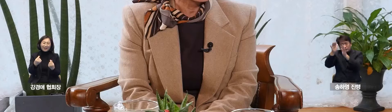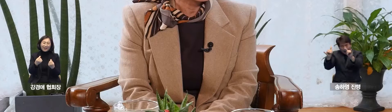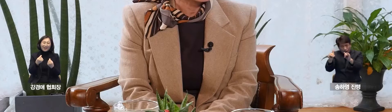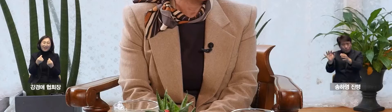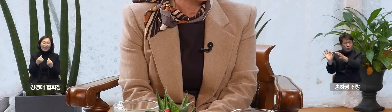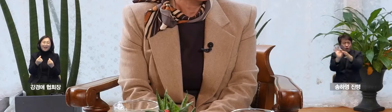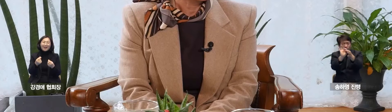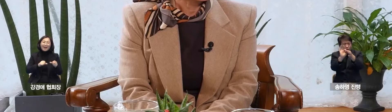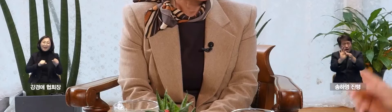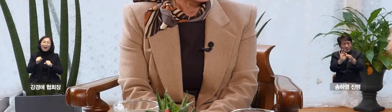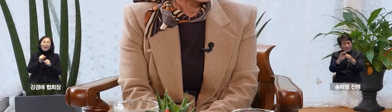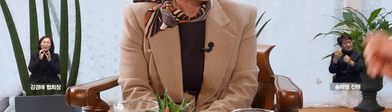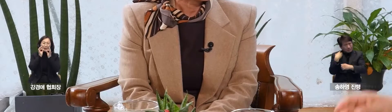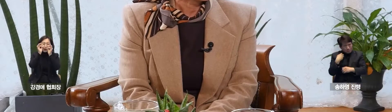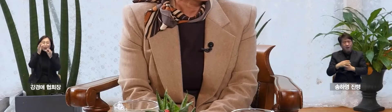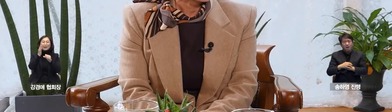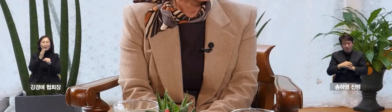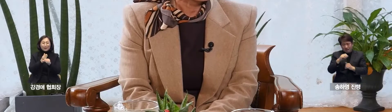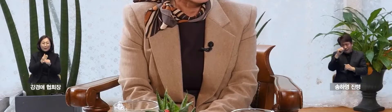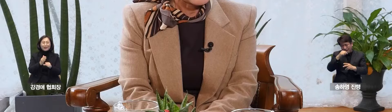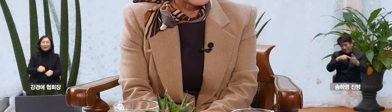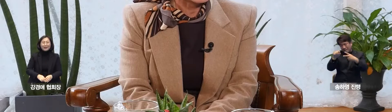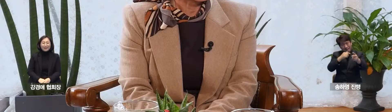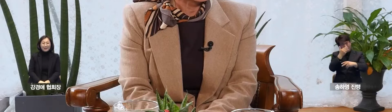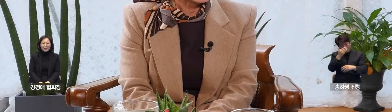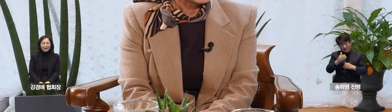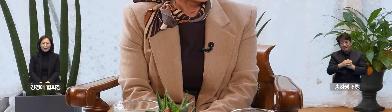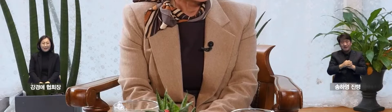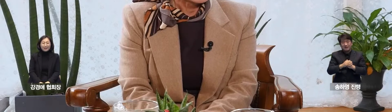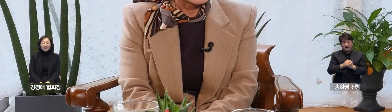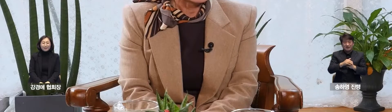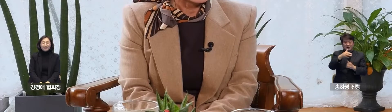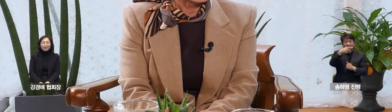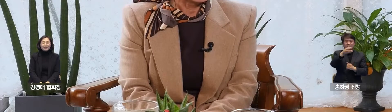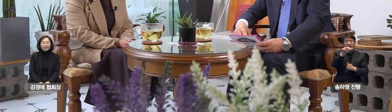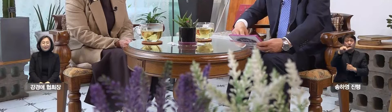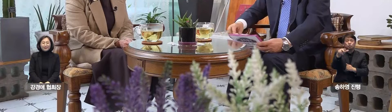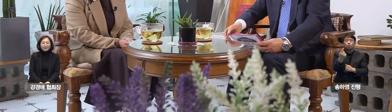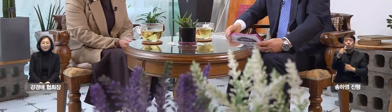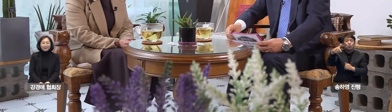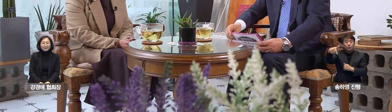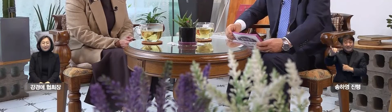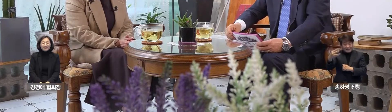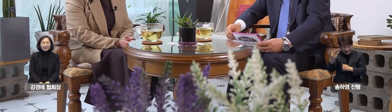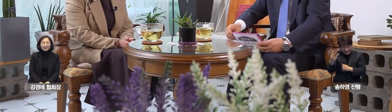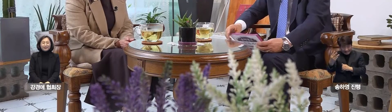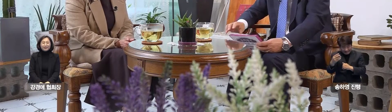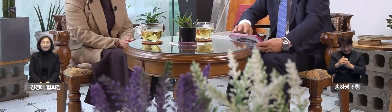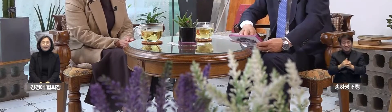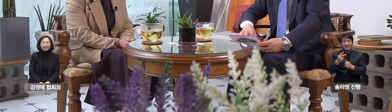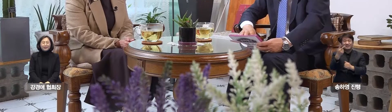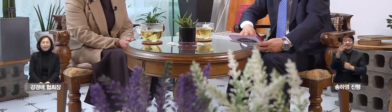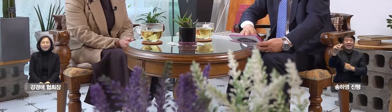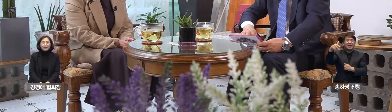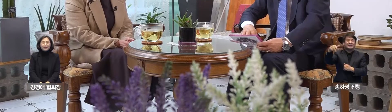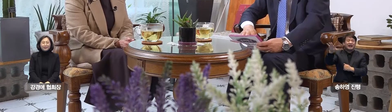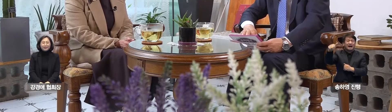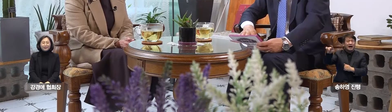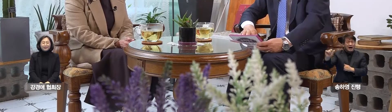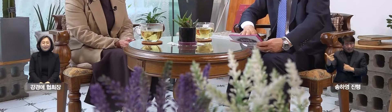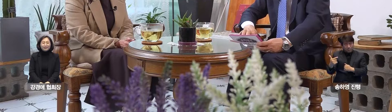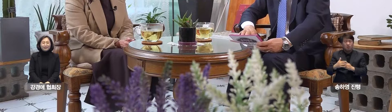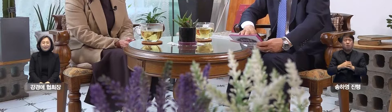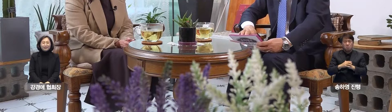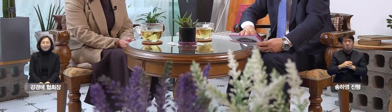있습니다. 이제 네. 이해가 됐어요. 네. 창조일 네. 대장간 네. 스테이션 V 포 원도. 근데 이게